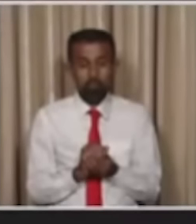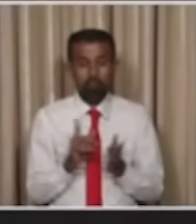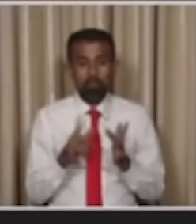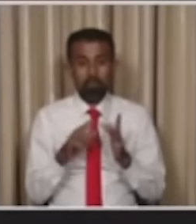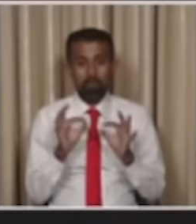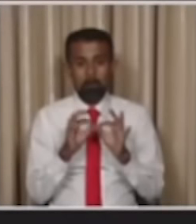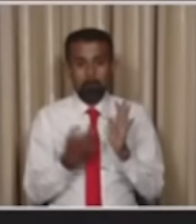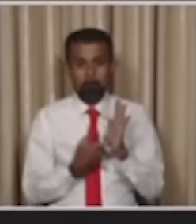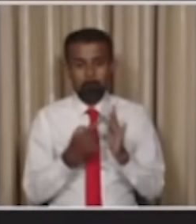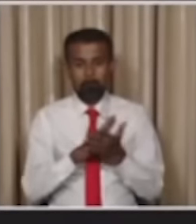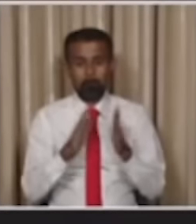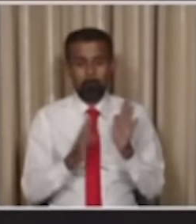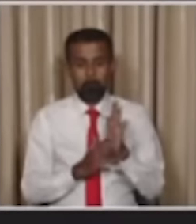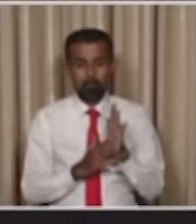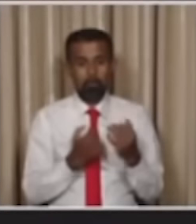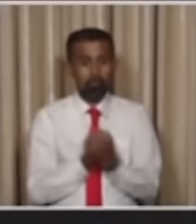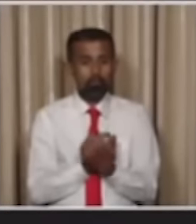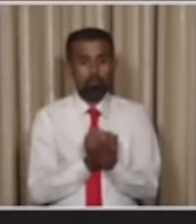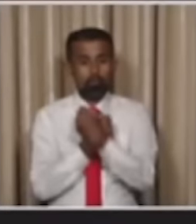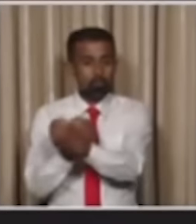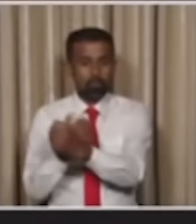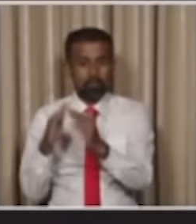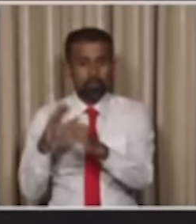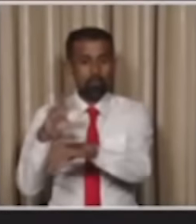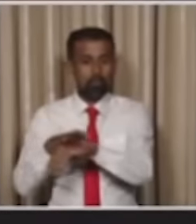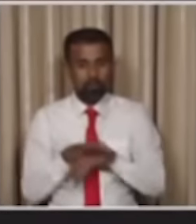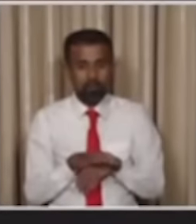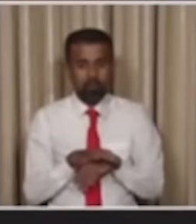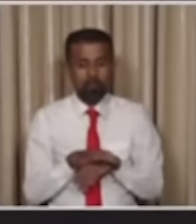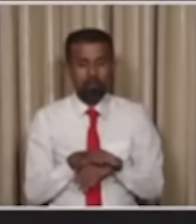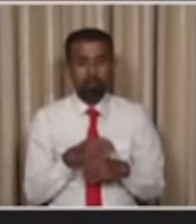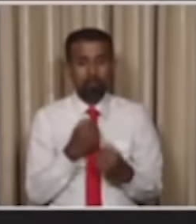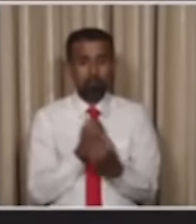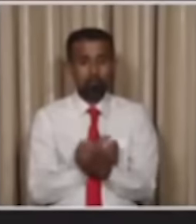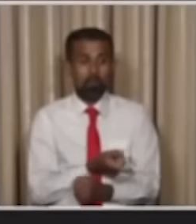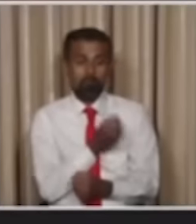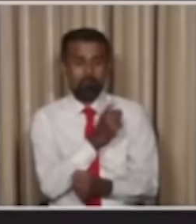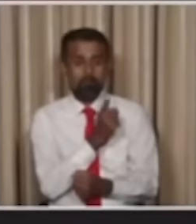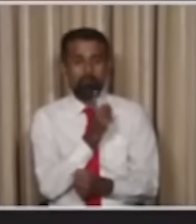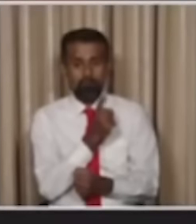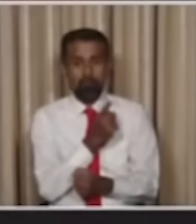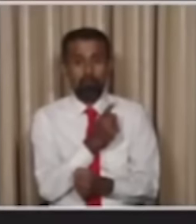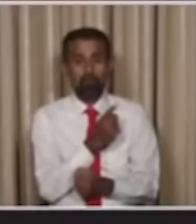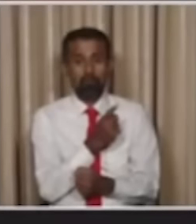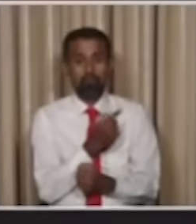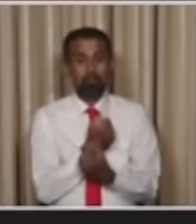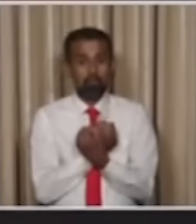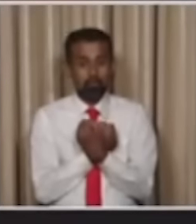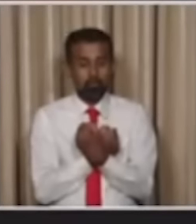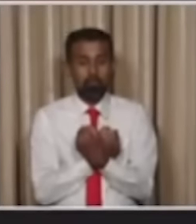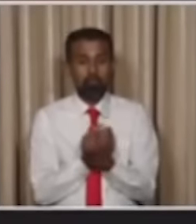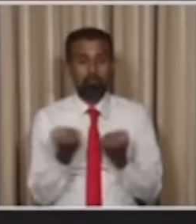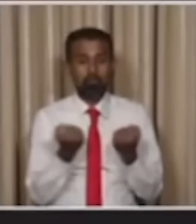ඉබ්‍රහීම්ව පොලිසිය ගෙදරට ගිහලා අත්අඩංගුවට ගත්ත වෙලාවේ ඉබ්‍රහීම් පොලිසියට බැන බැන තමයි පොලිසියත් එක්ක ජීප් එකට